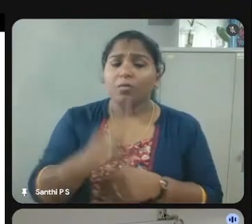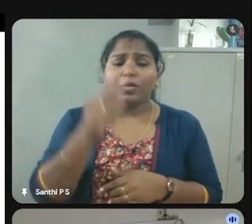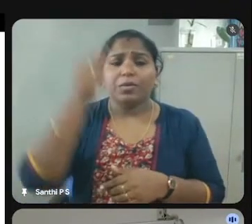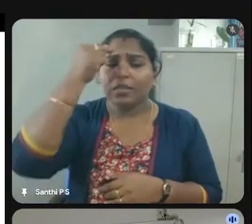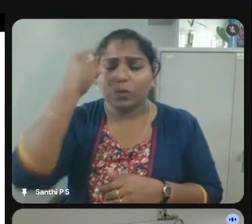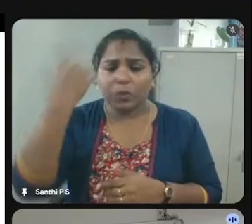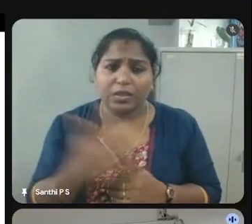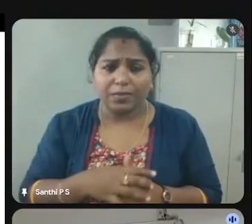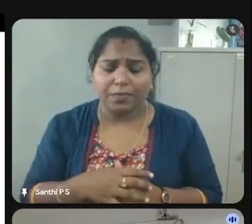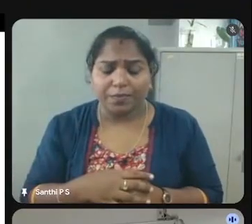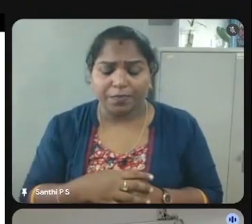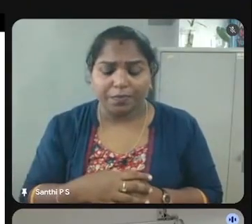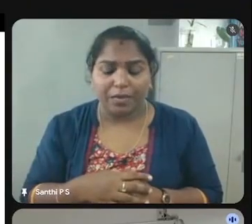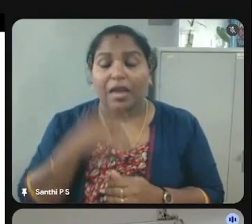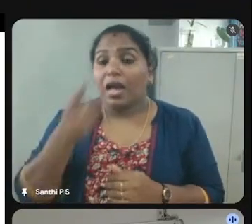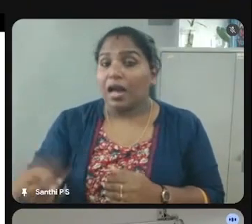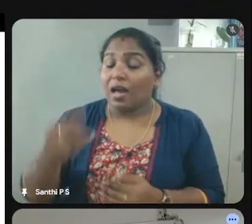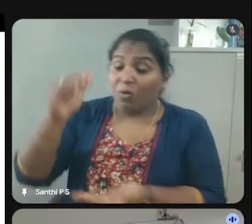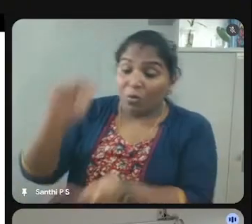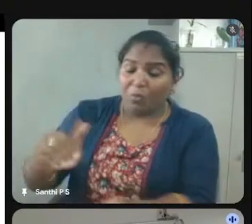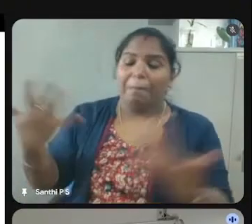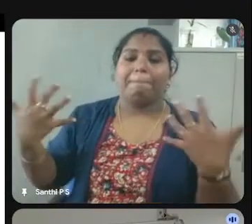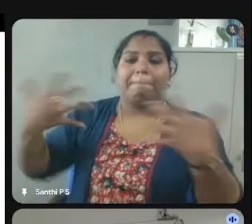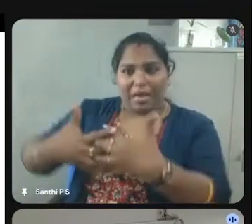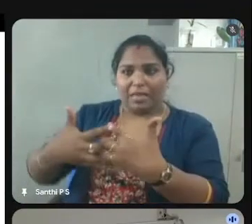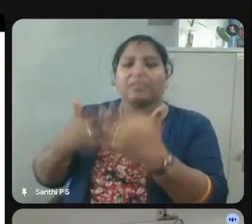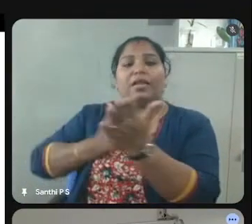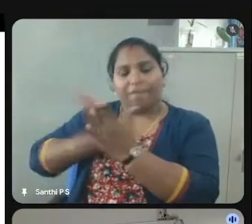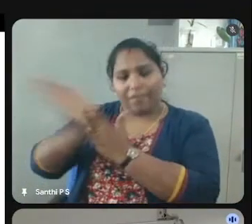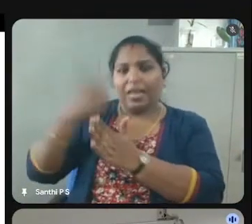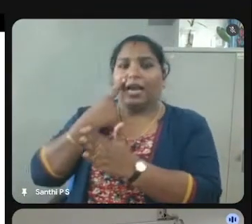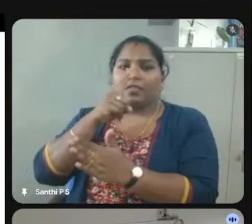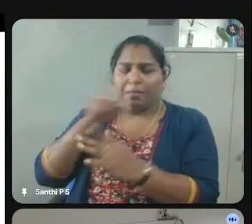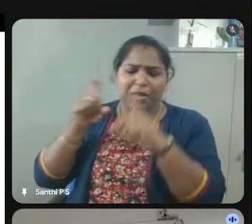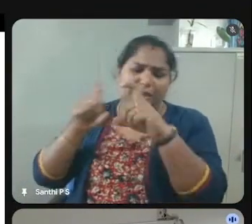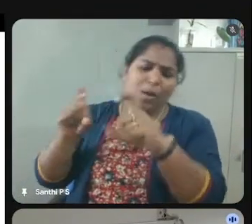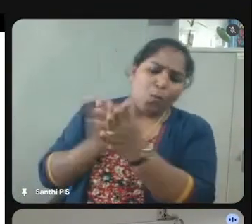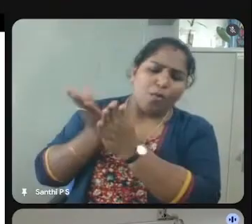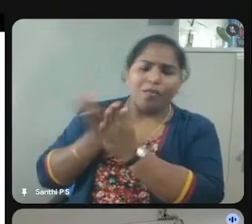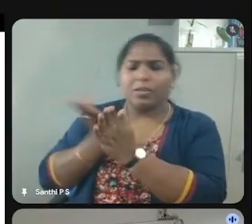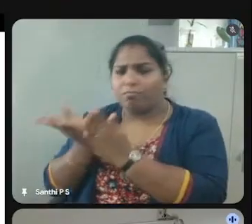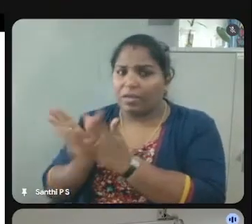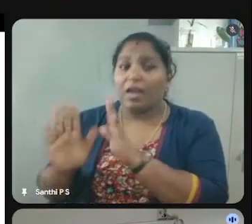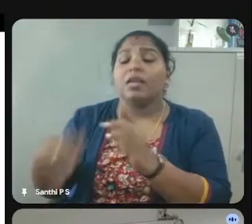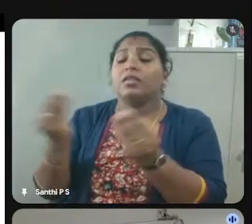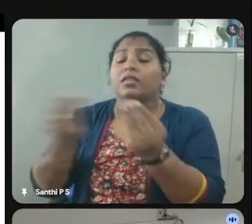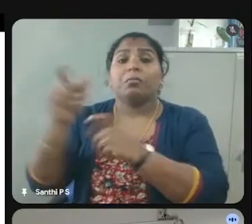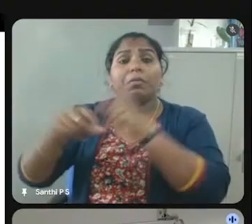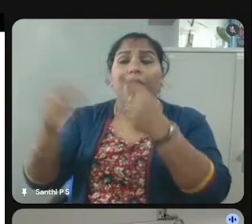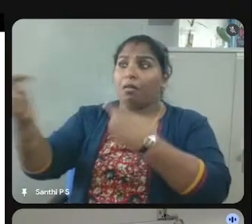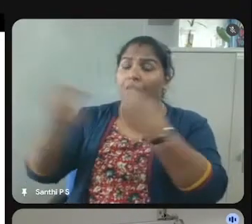രീതിയിൽ ആ കുഞ്ഞിന് വേണ്ടിയിട്ടുള്ള ആ ഒരു പാരന്റിങ് സ്റ്റൈല് കീപ്പ് ചെയ്തുകൊണ്ട് പോകുമ്പോൾ ആളുകൾ തീർച്ചയായിട്ടും ക്രിട്ടിസൈസ് ചെയ്യും. ഞങ്ങൾ